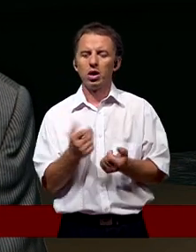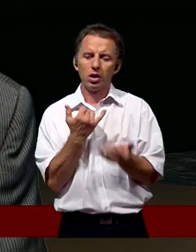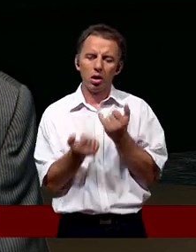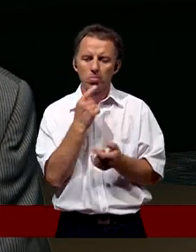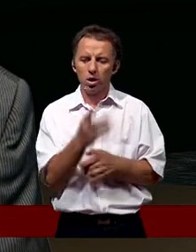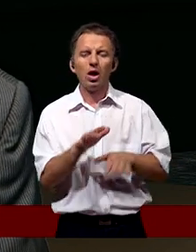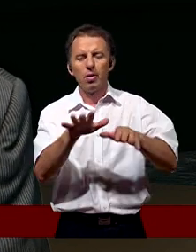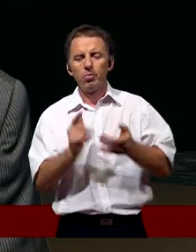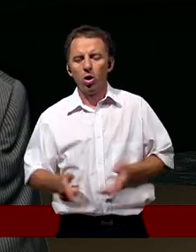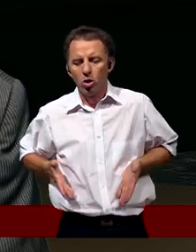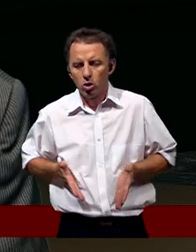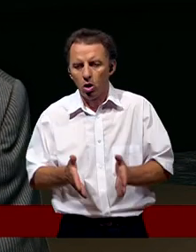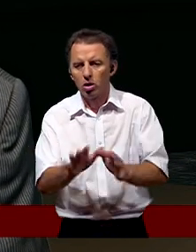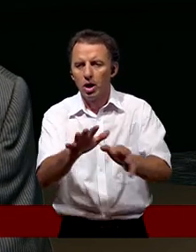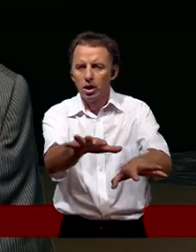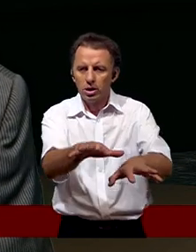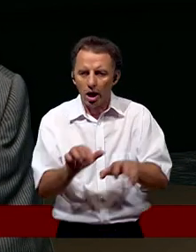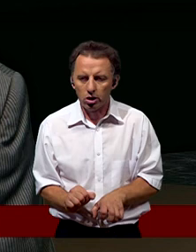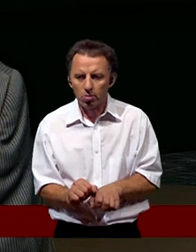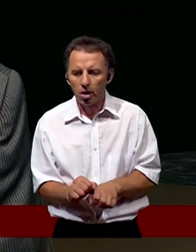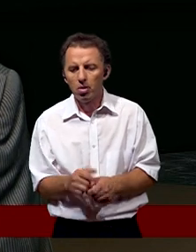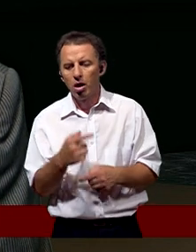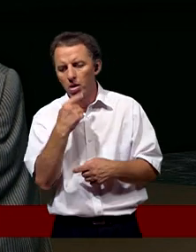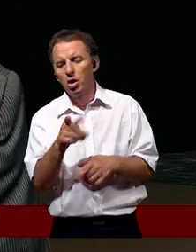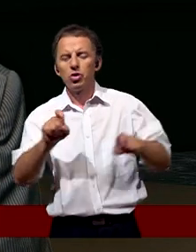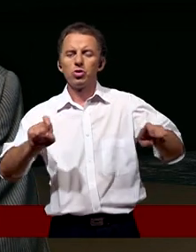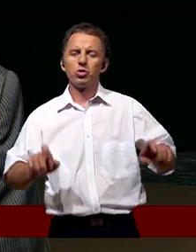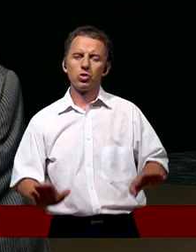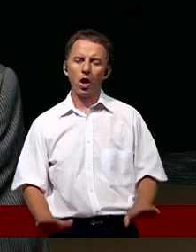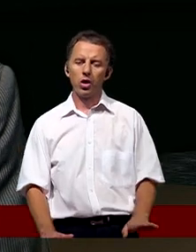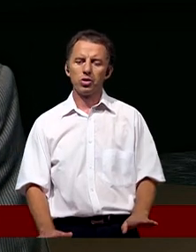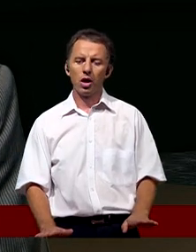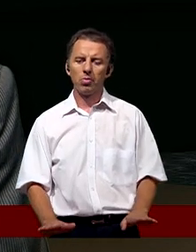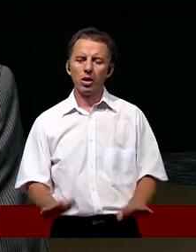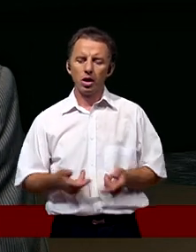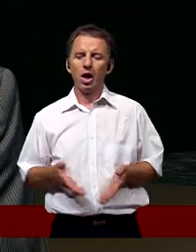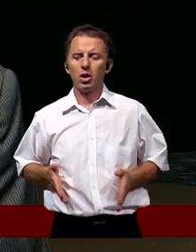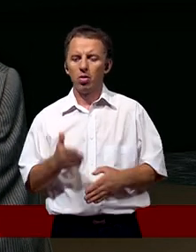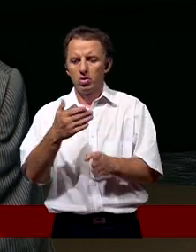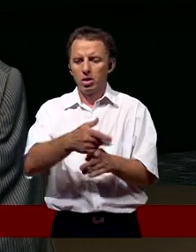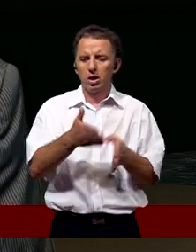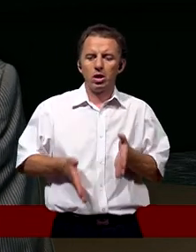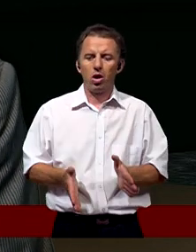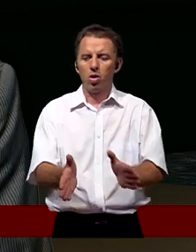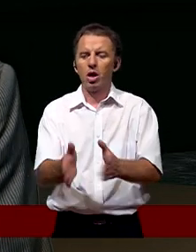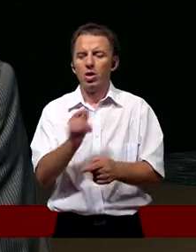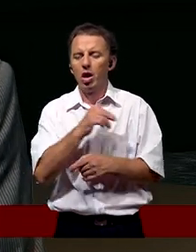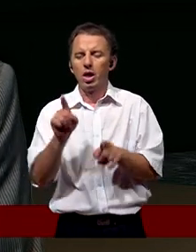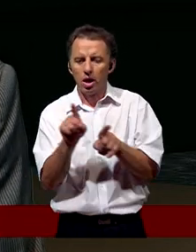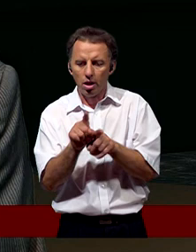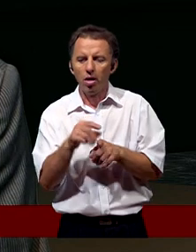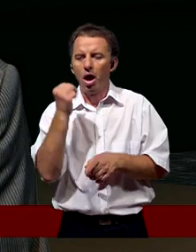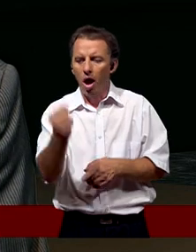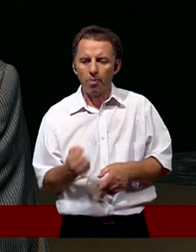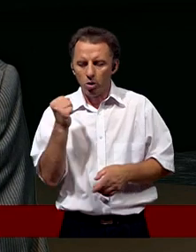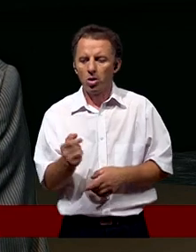się gdzieś po drodze zatrzymujemy, albo wręcz sobie siedzimy na poboczu drogi. Tenże sam apostoł